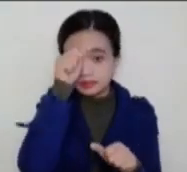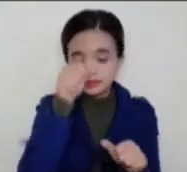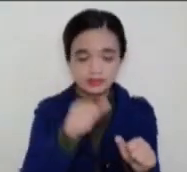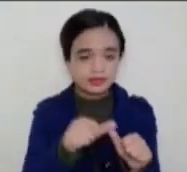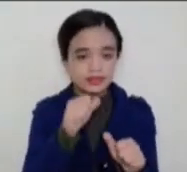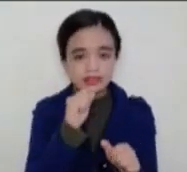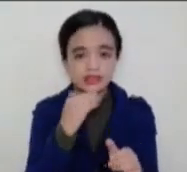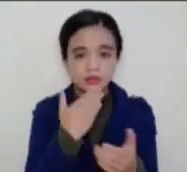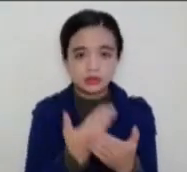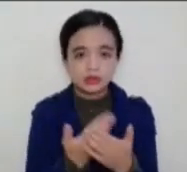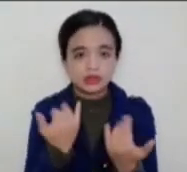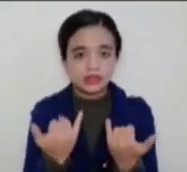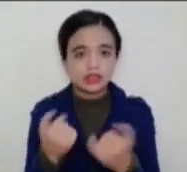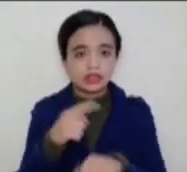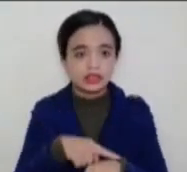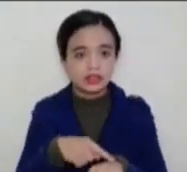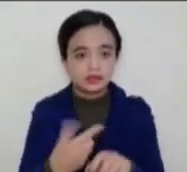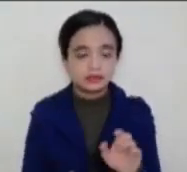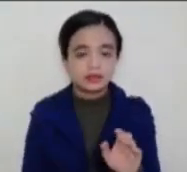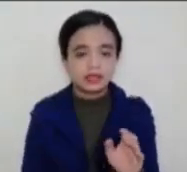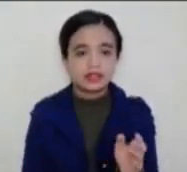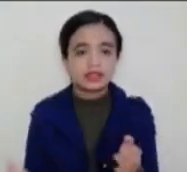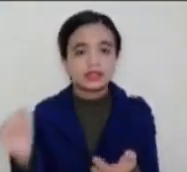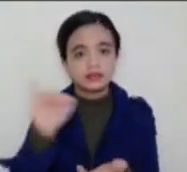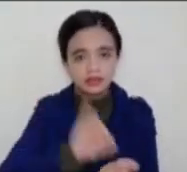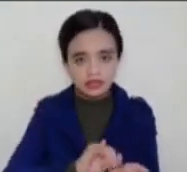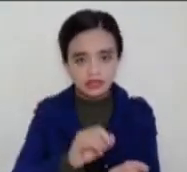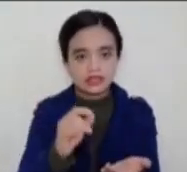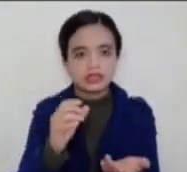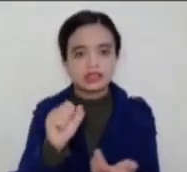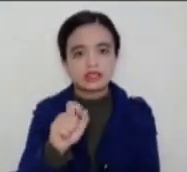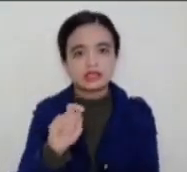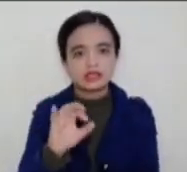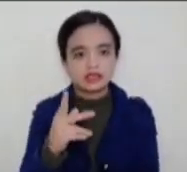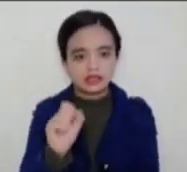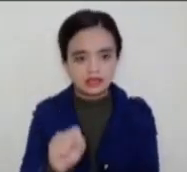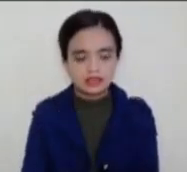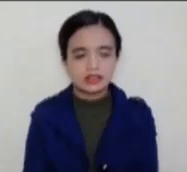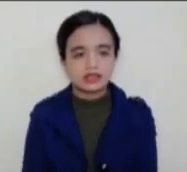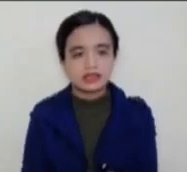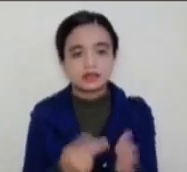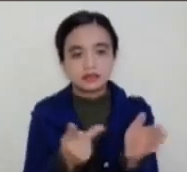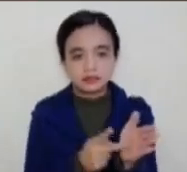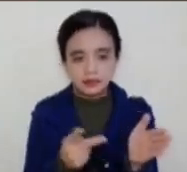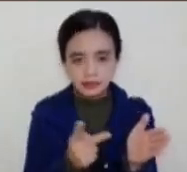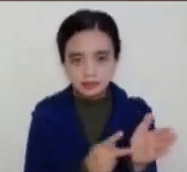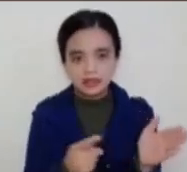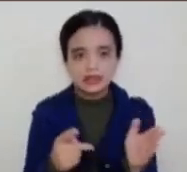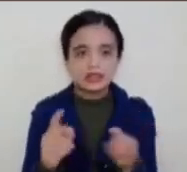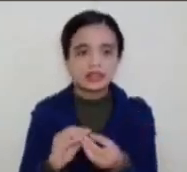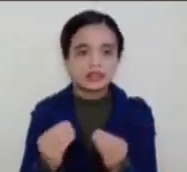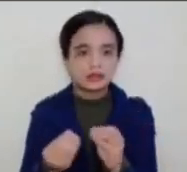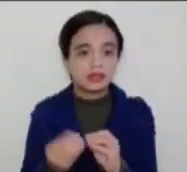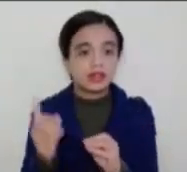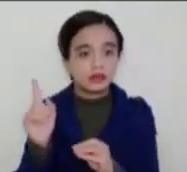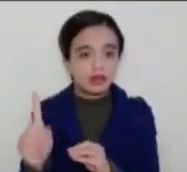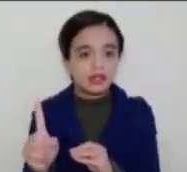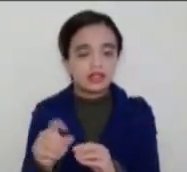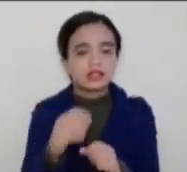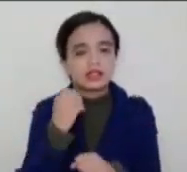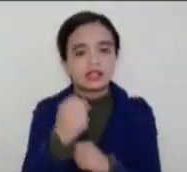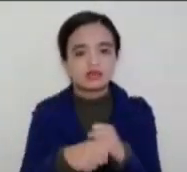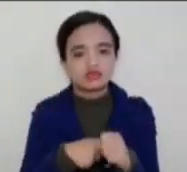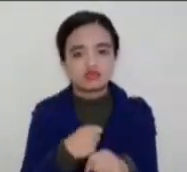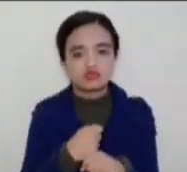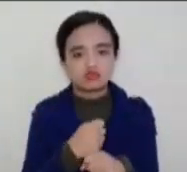ngayon mag-invest ng stocks para sa usapang pinansyal. Purple at 1 ang swerte kay Year of the Rabbit. Gago naman